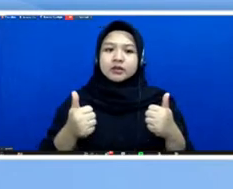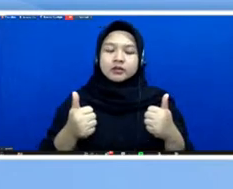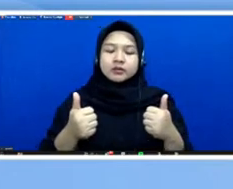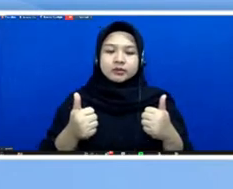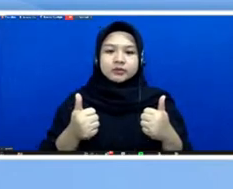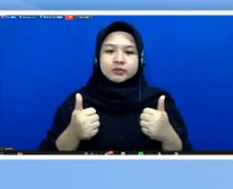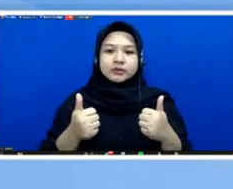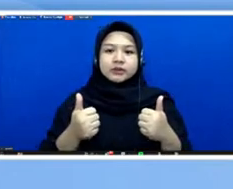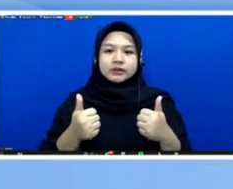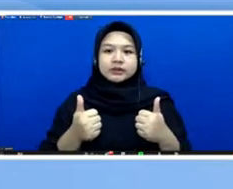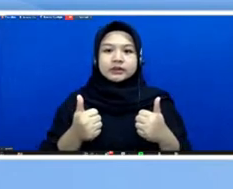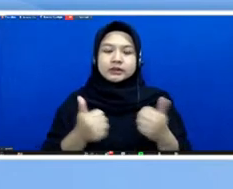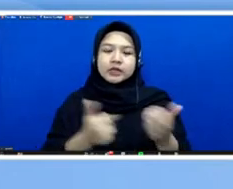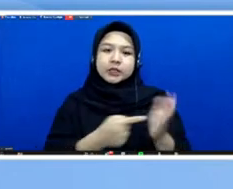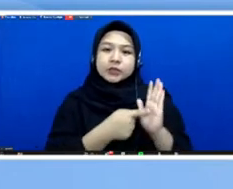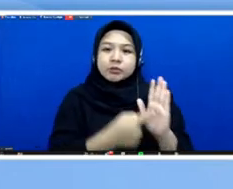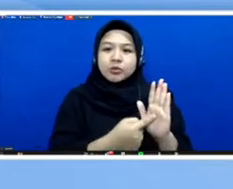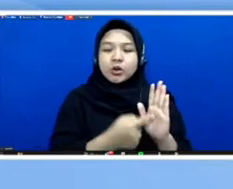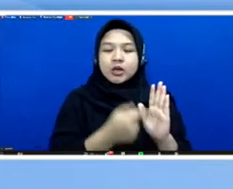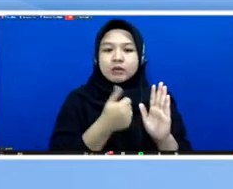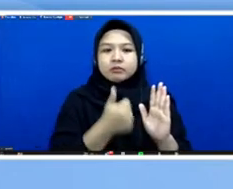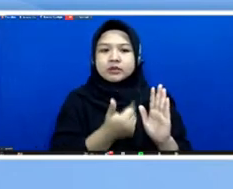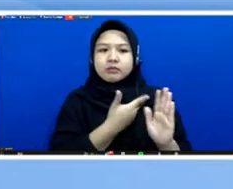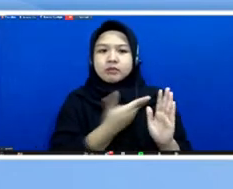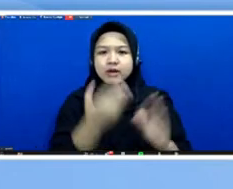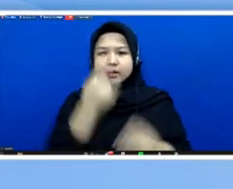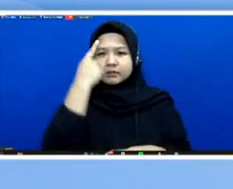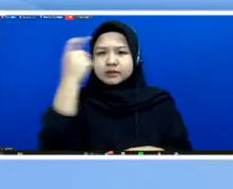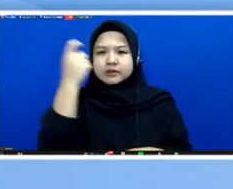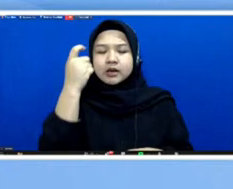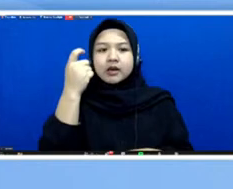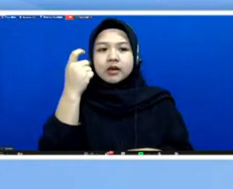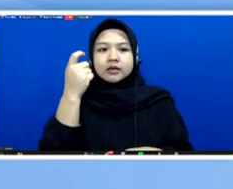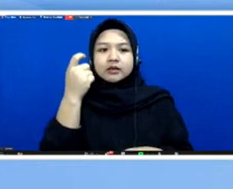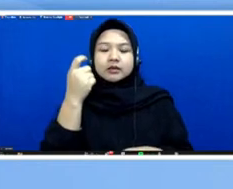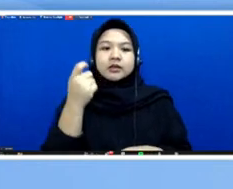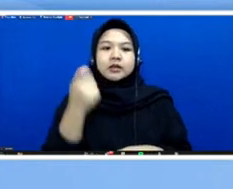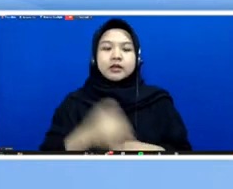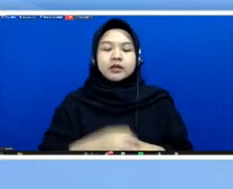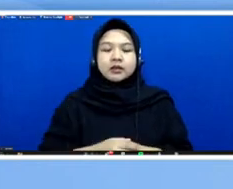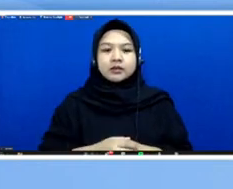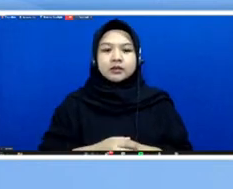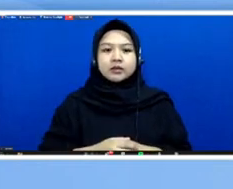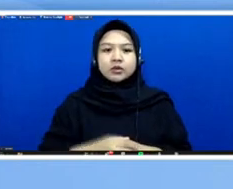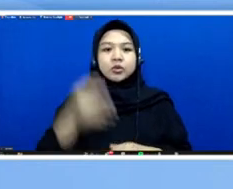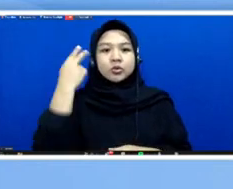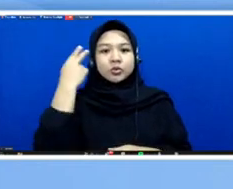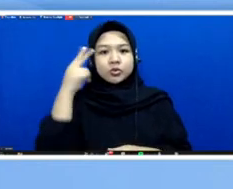menjadi simbol, yang bisa mereka percaya, sosok yang bisa mereka percaya untuk